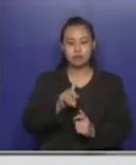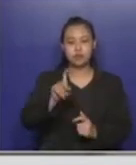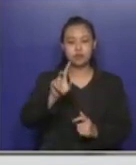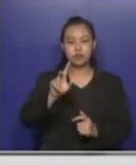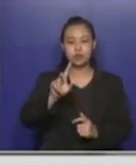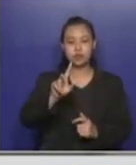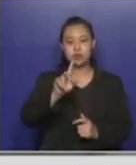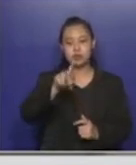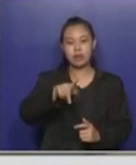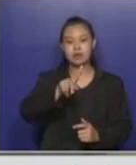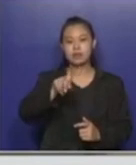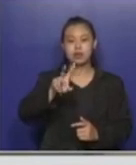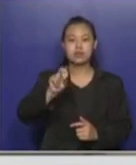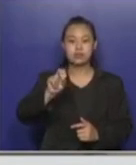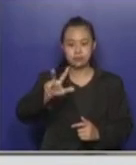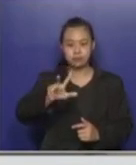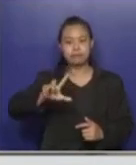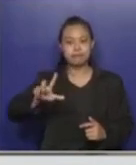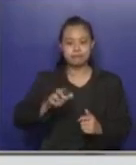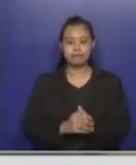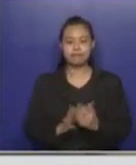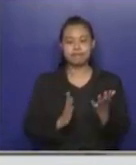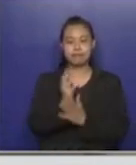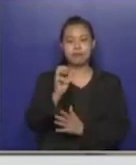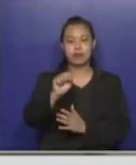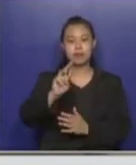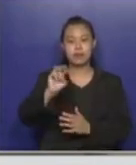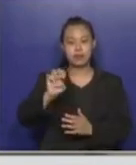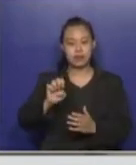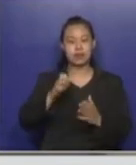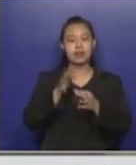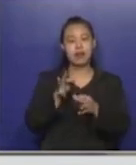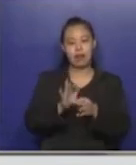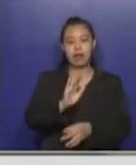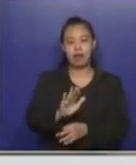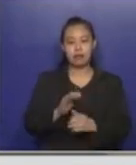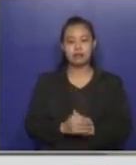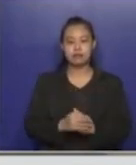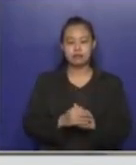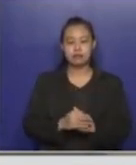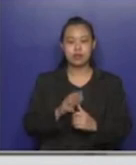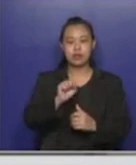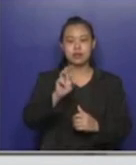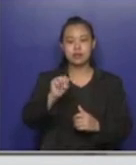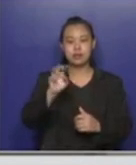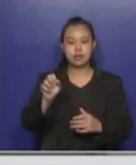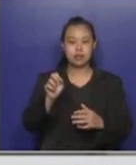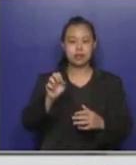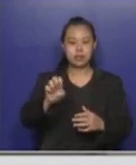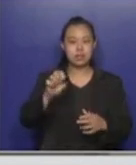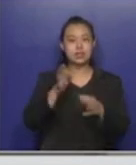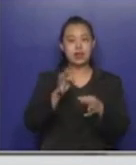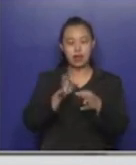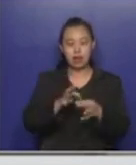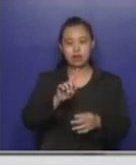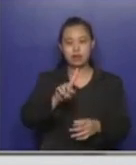1,133 ล้านบาทซึ่งทั้งหมดเอามาปล่อยผ่าน SME Bank ส่วนที่3อยู่ใน SME Bank 667ล้านบา